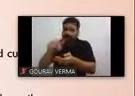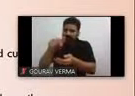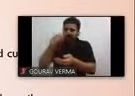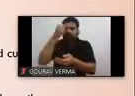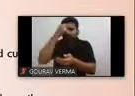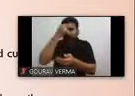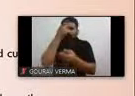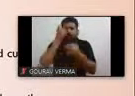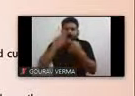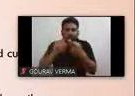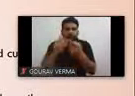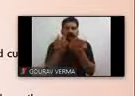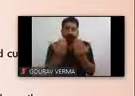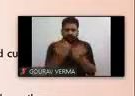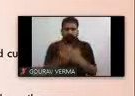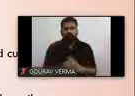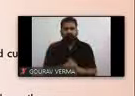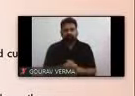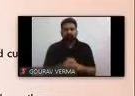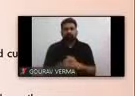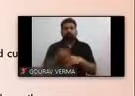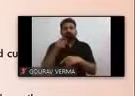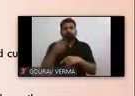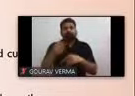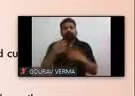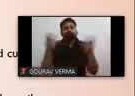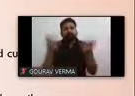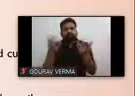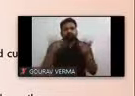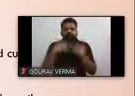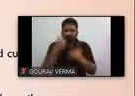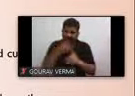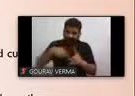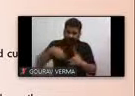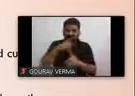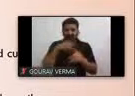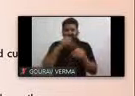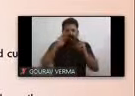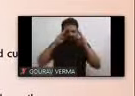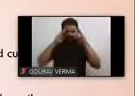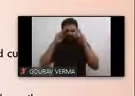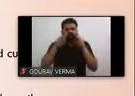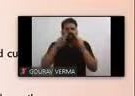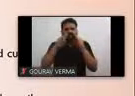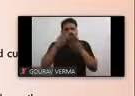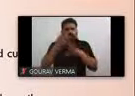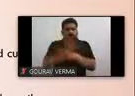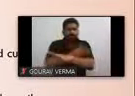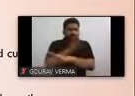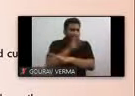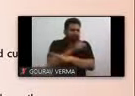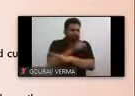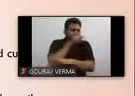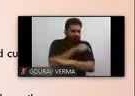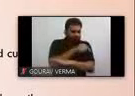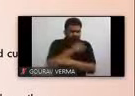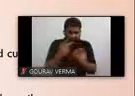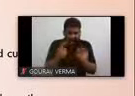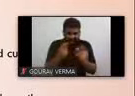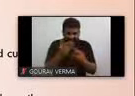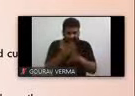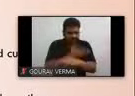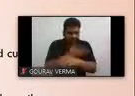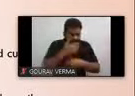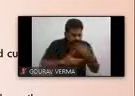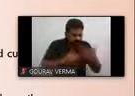issues. Okay? So that is why we have to pay attention to early intervention. Jaldi service provide